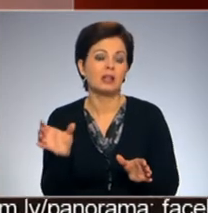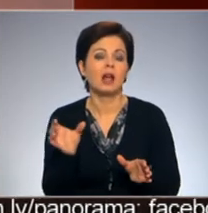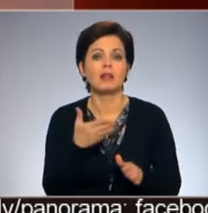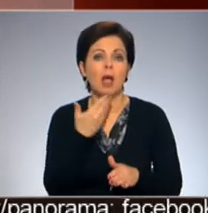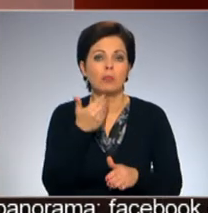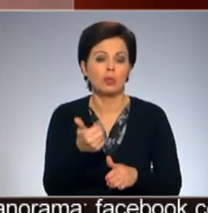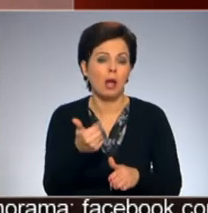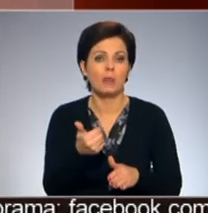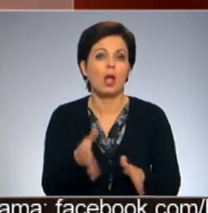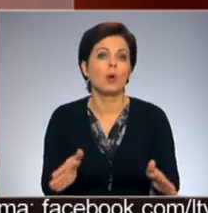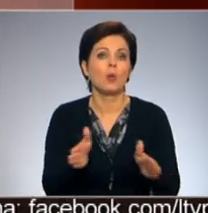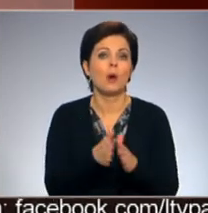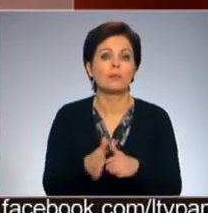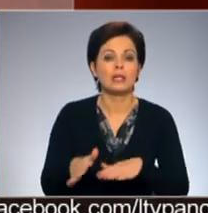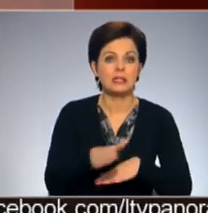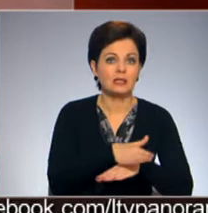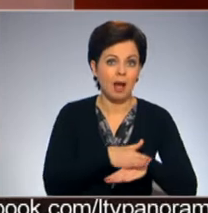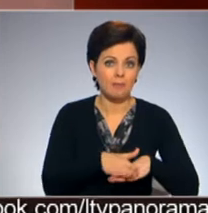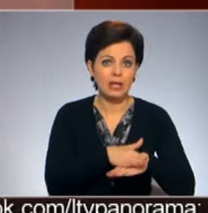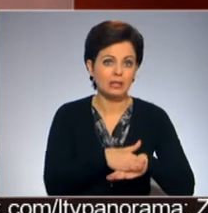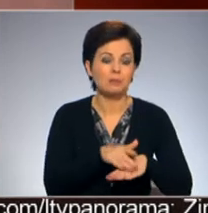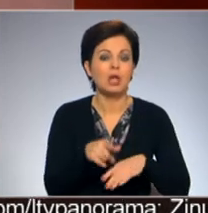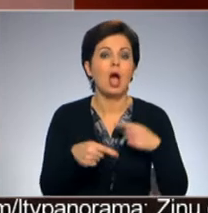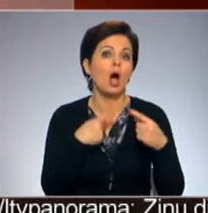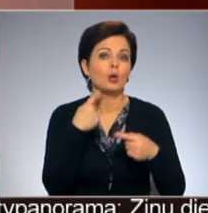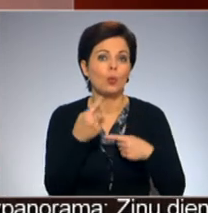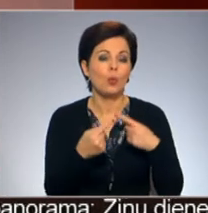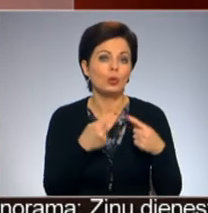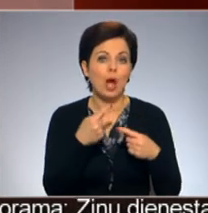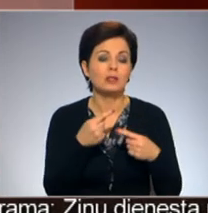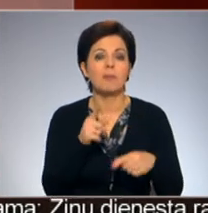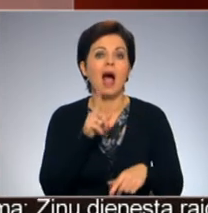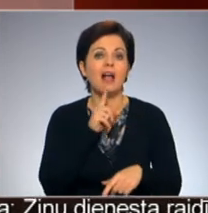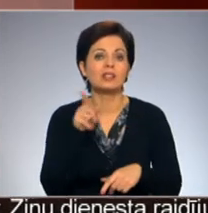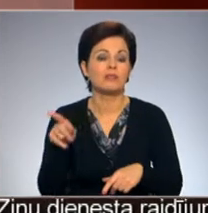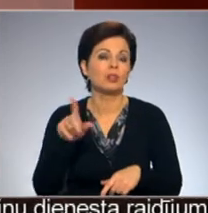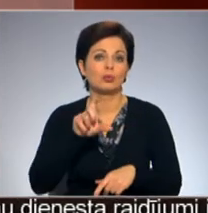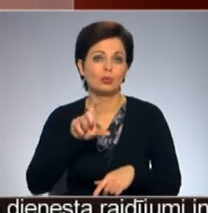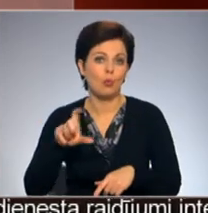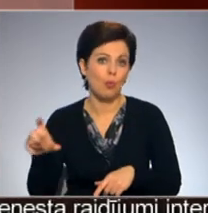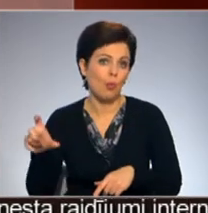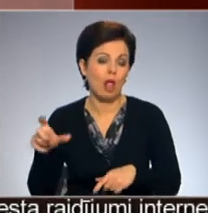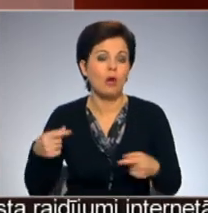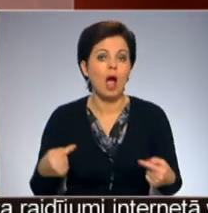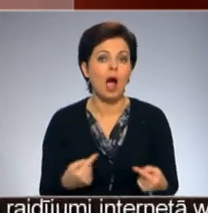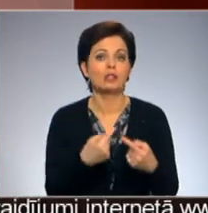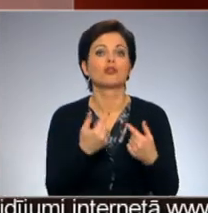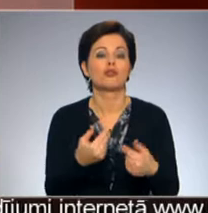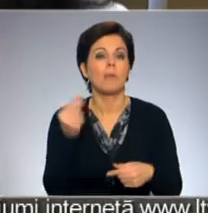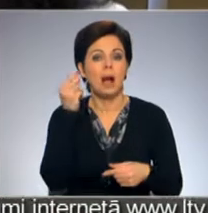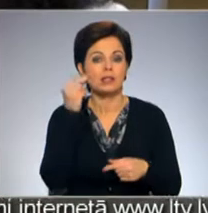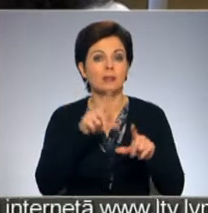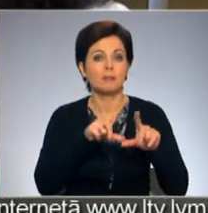priekškopējās sabiedrības. Līdz ar to, runājot par Alsviķu skolu, tas attiecās arī uz šo mācību